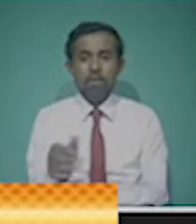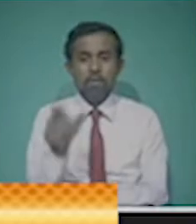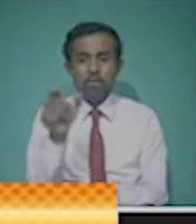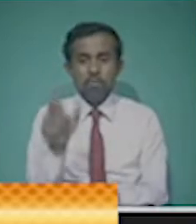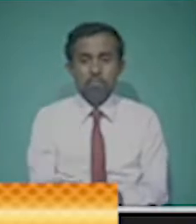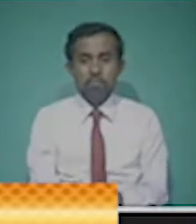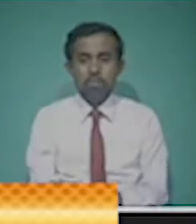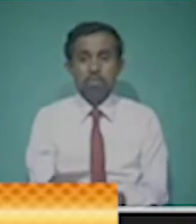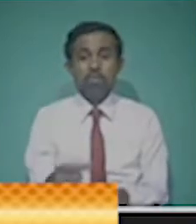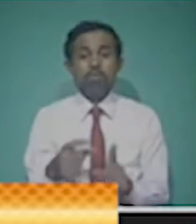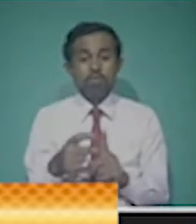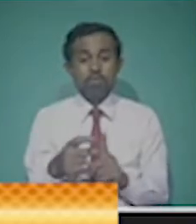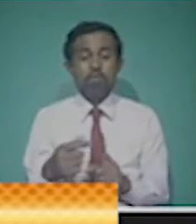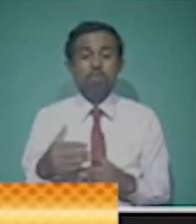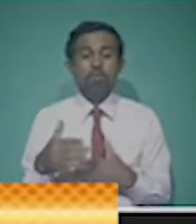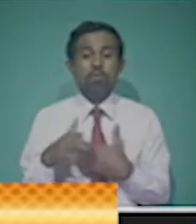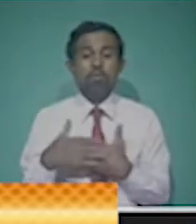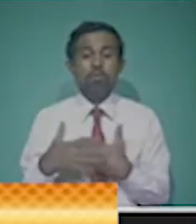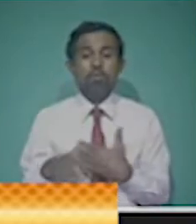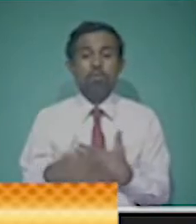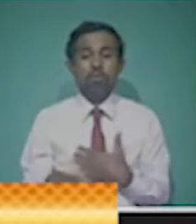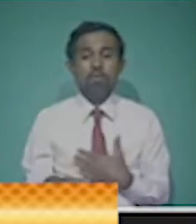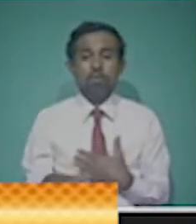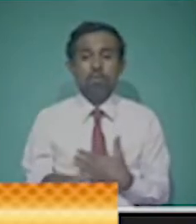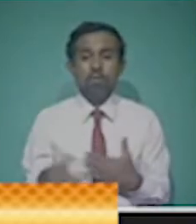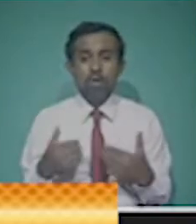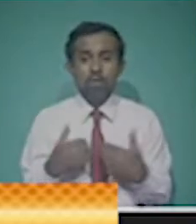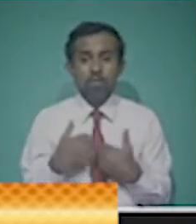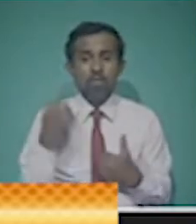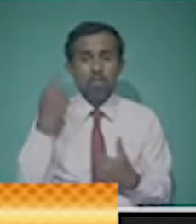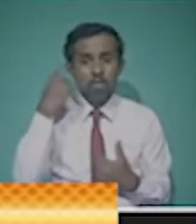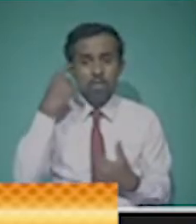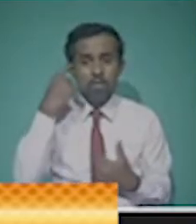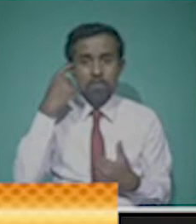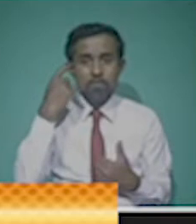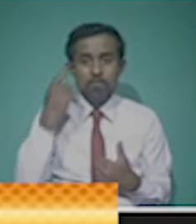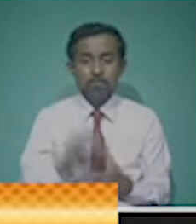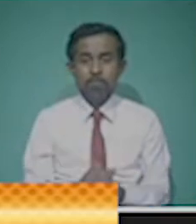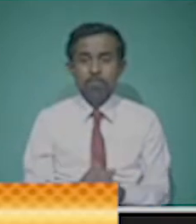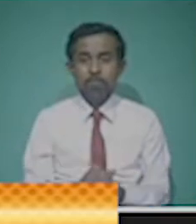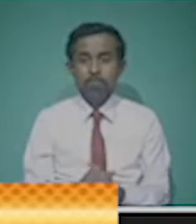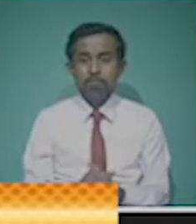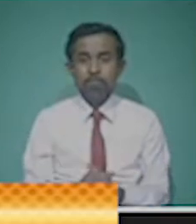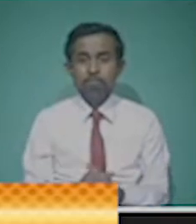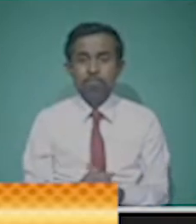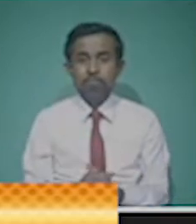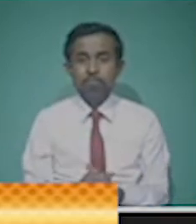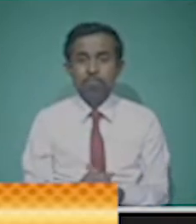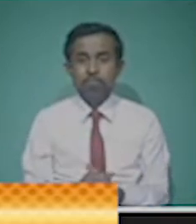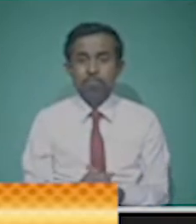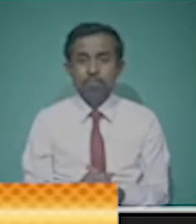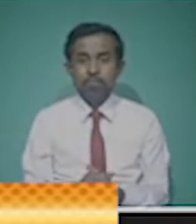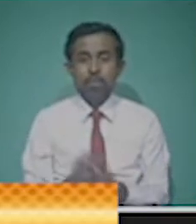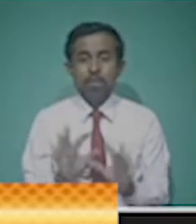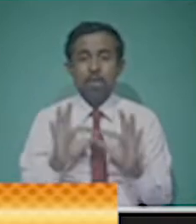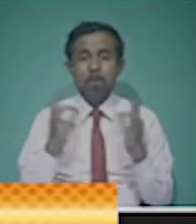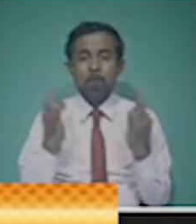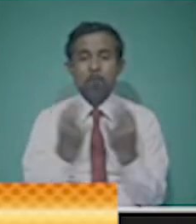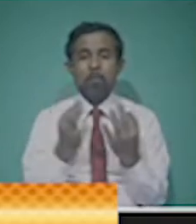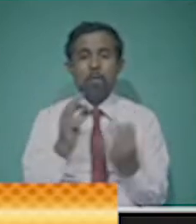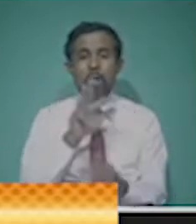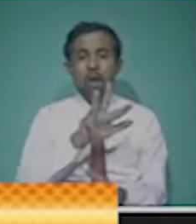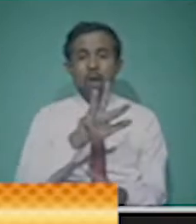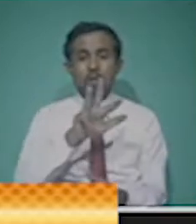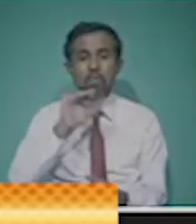கண்டி மாவட்டத்திலே 96,000 குடும்பங்களுக்கு சமூர்த்தி கொடுப்பனவு வழங்கப்படுகையிலே அதில் 7,600 பேர்